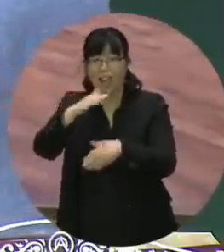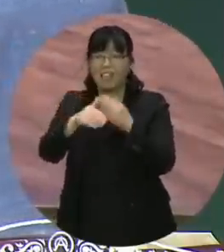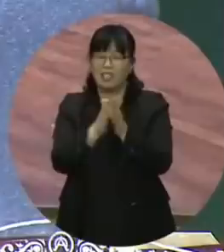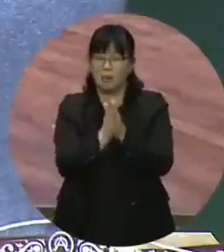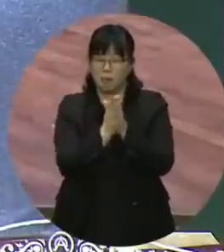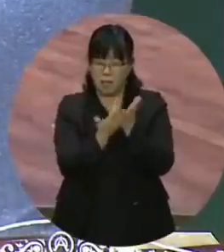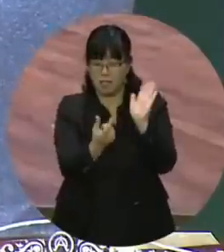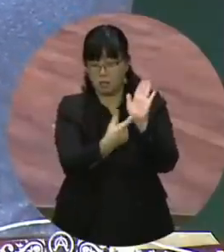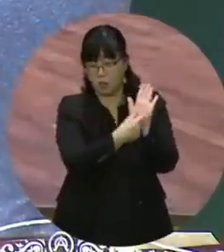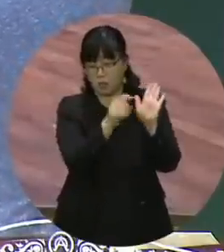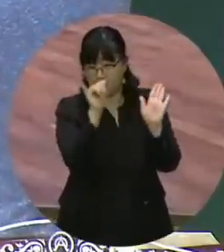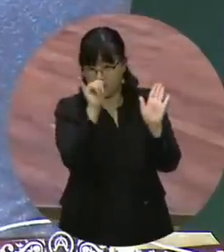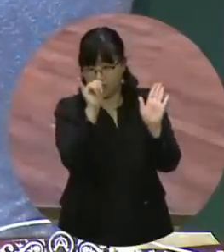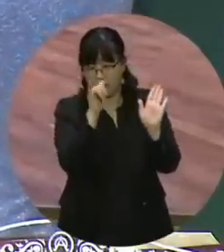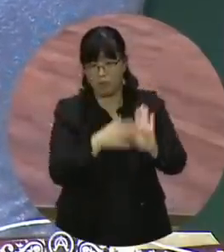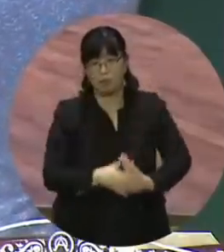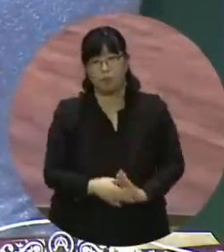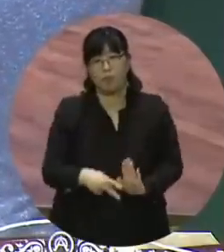40장 8절.